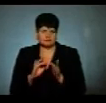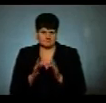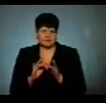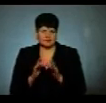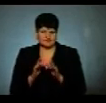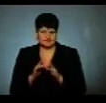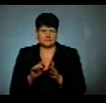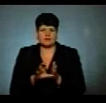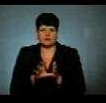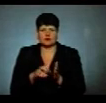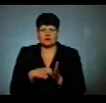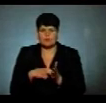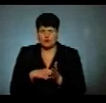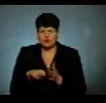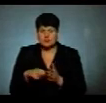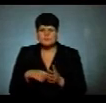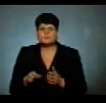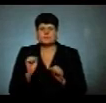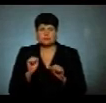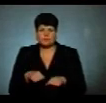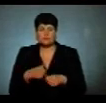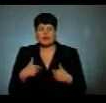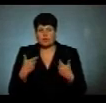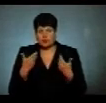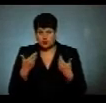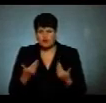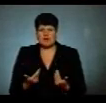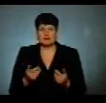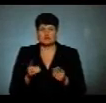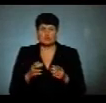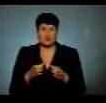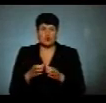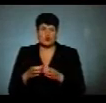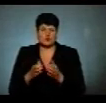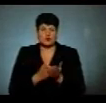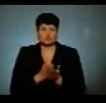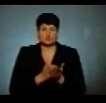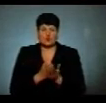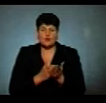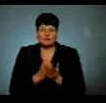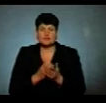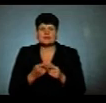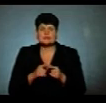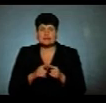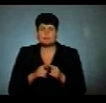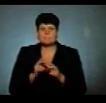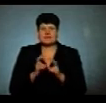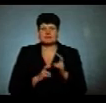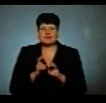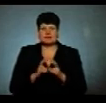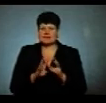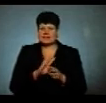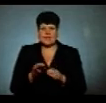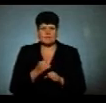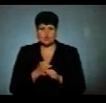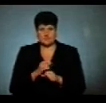робити по електронній пошті, не виходячи з будинку. І ми, власне, рекомендували, щоб групи обслуговування абонентів в цих комунальних підприємствах не